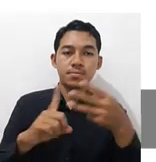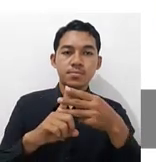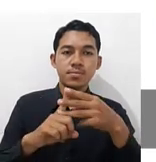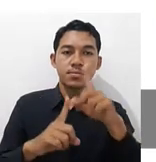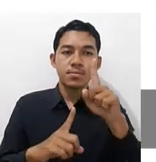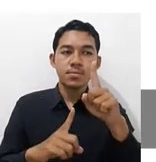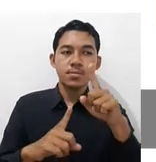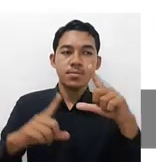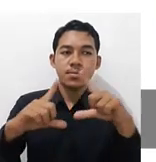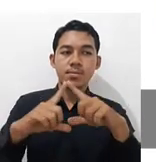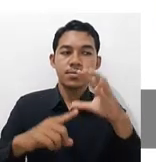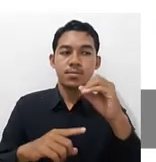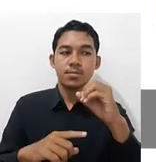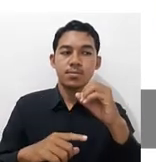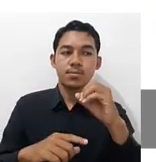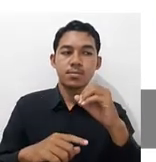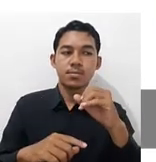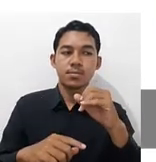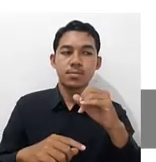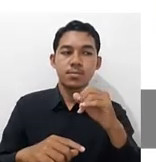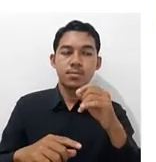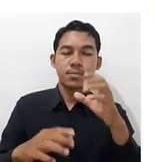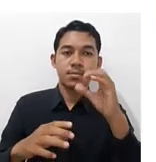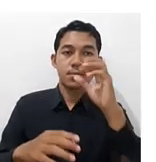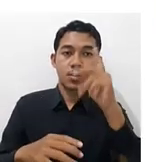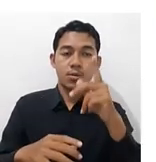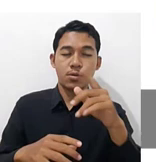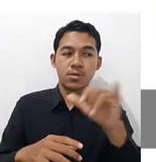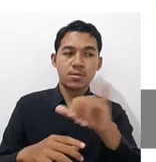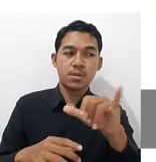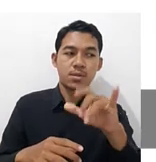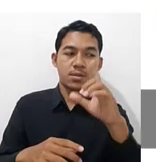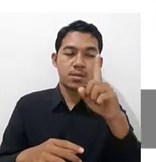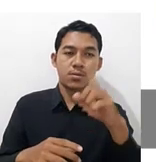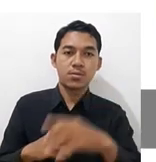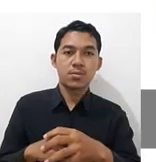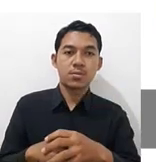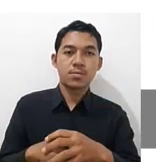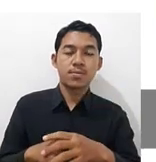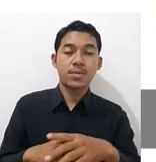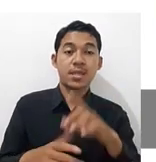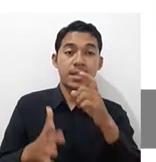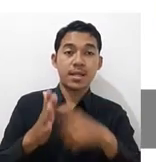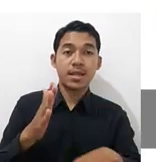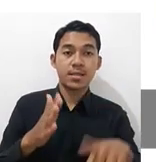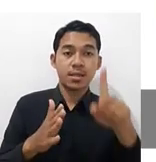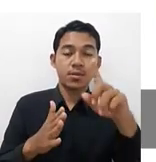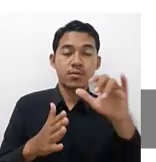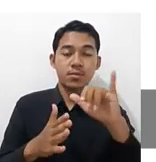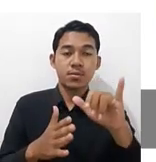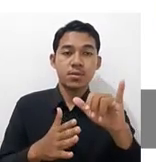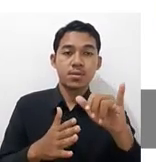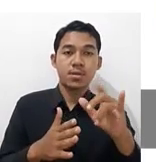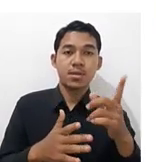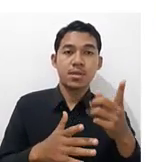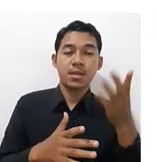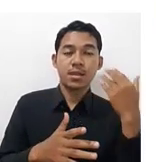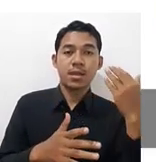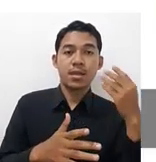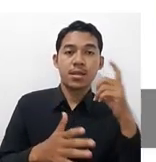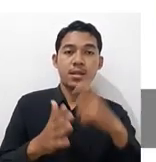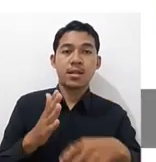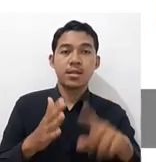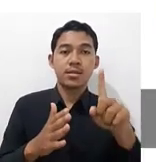apa-apa, karena kalau OR itu tadi salah satunya bisa, salah satunya penting ada yang bernilai 1, maka outputnya tetap 1.